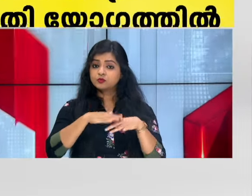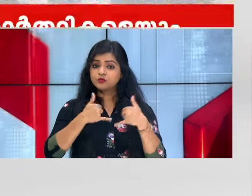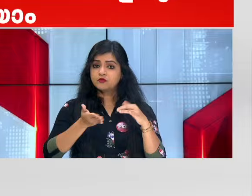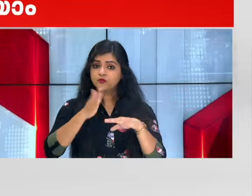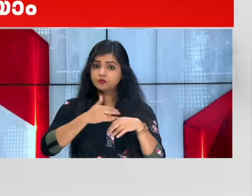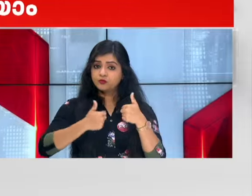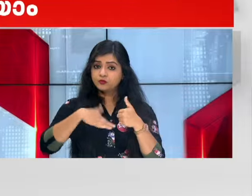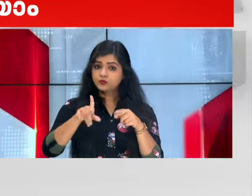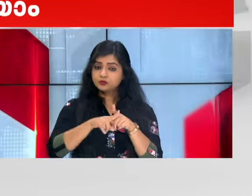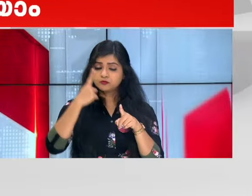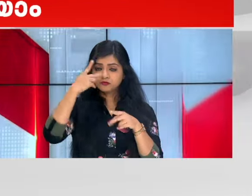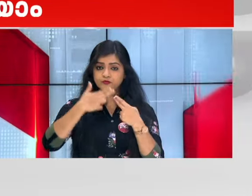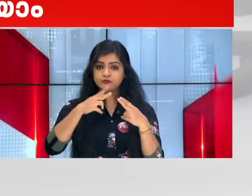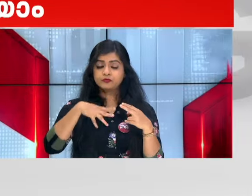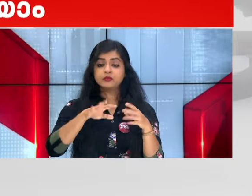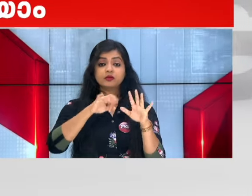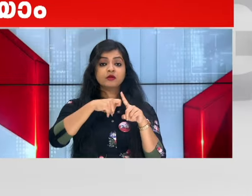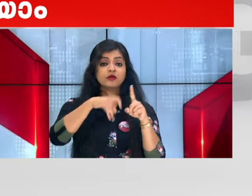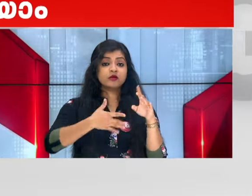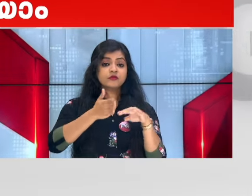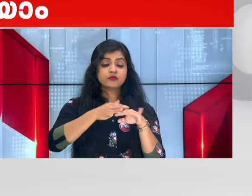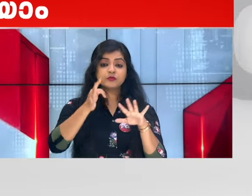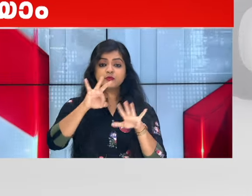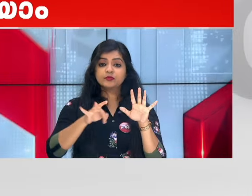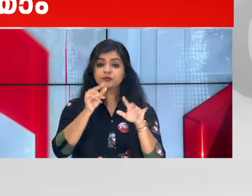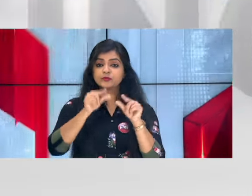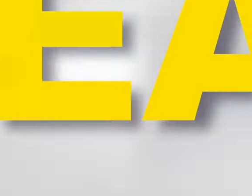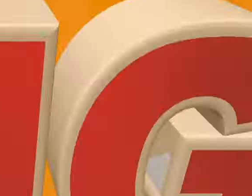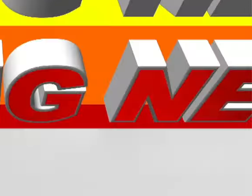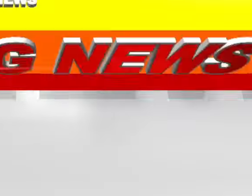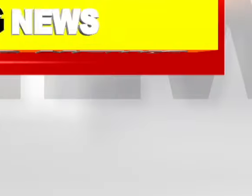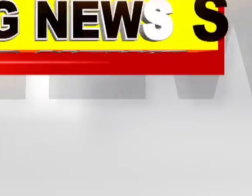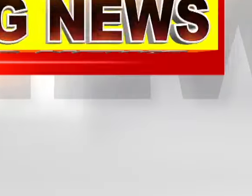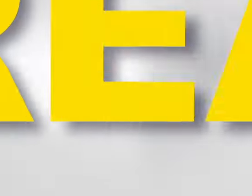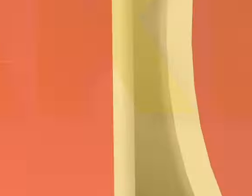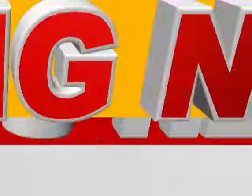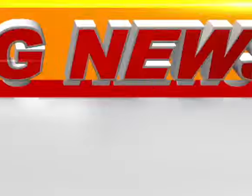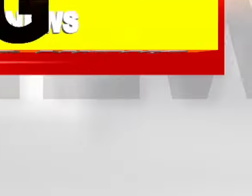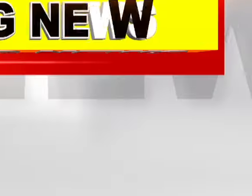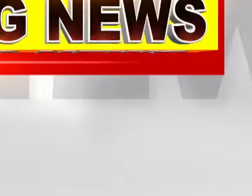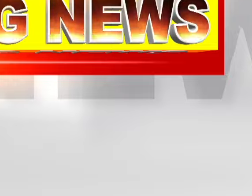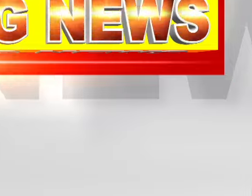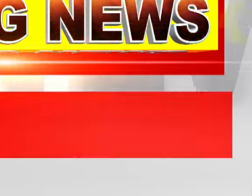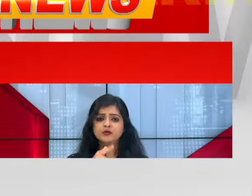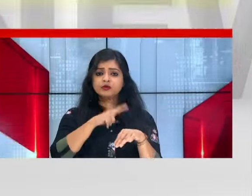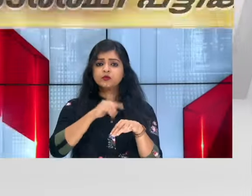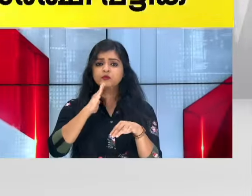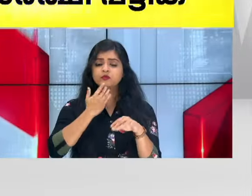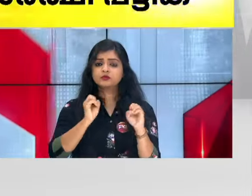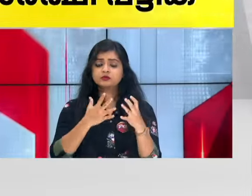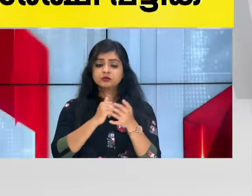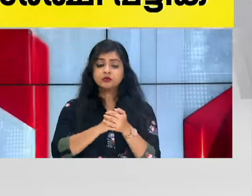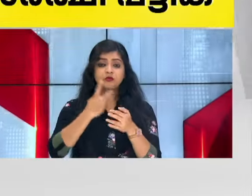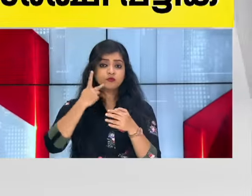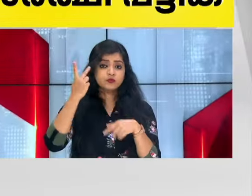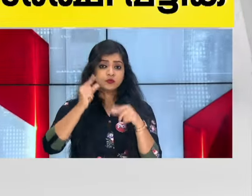കേരളത്തിലെ 8 സ്ഥാനാർത്ഥികളെയും ഇന്ന് പ്രഖ്യാപിച്ചേക്കും. ബൽറാം നെടുങ്ങാടി ഡൽഹിയിൽ നിന്ന് ചേരുന്നുണ്ട്. ബൽറാം, എപ്പോഴാണ് യോഗം ചേരുക? ഏതൊക്കെ പ്രമുഖർ ഈ പട്ടികയിൽ